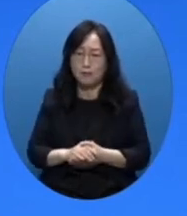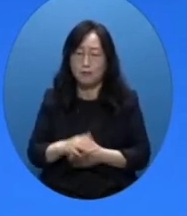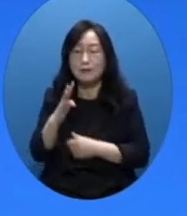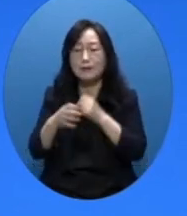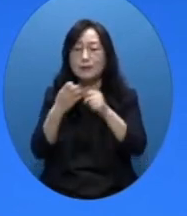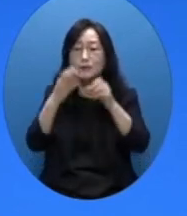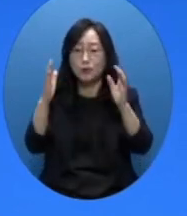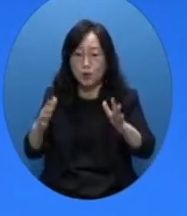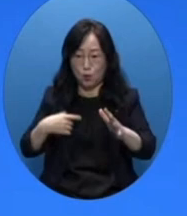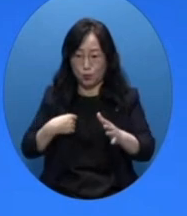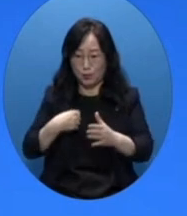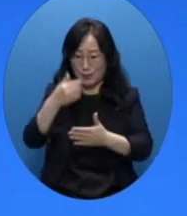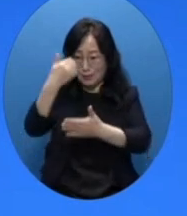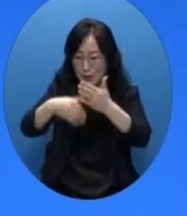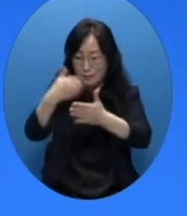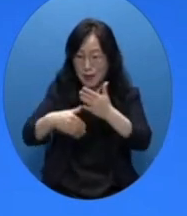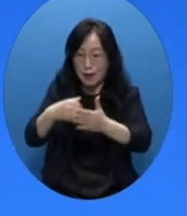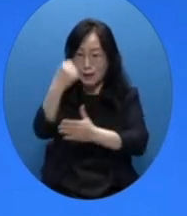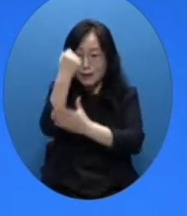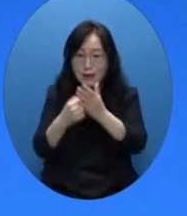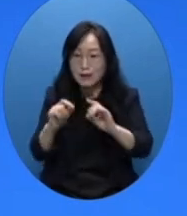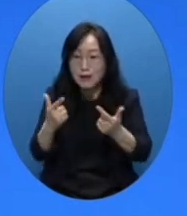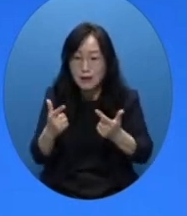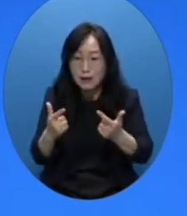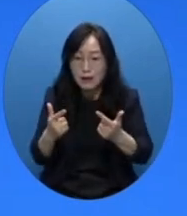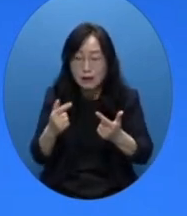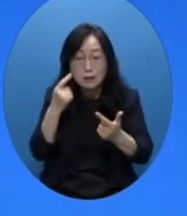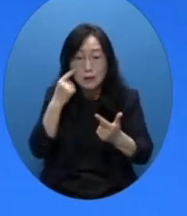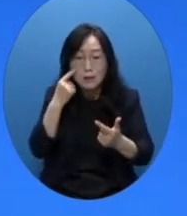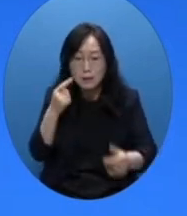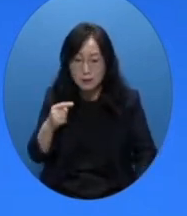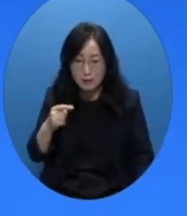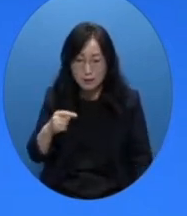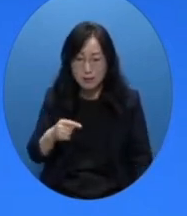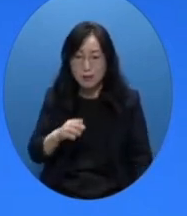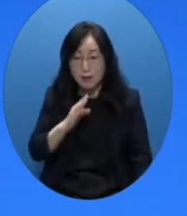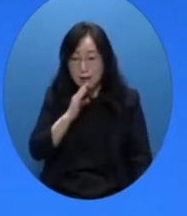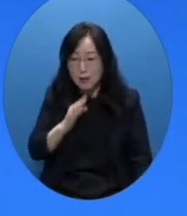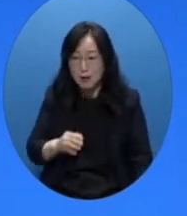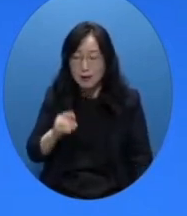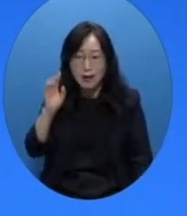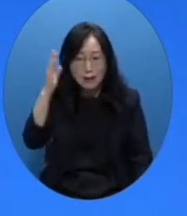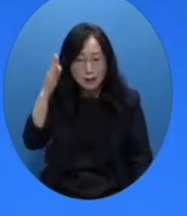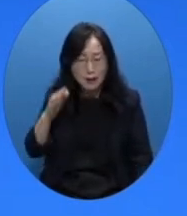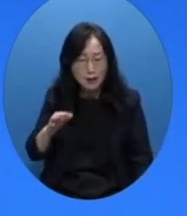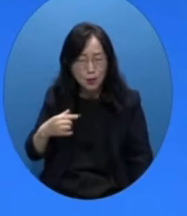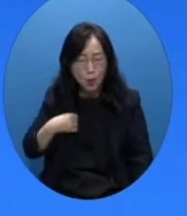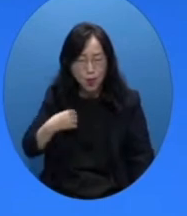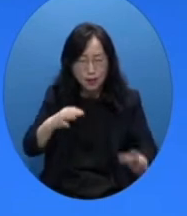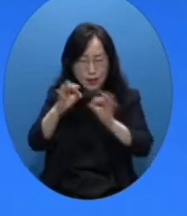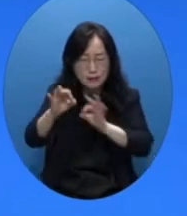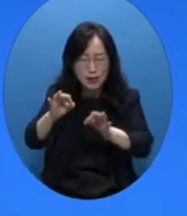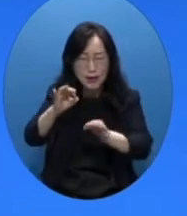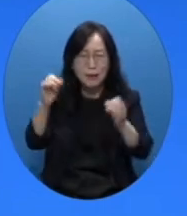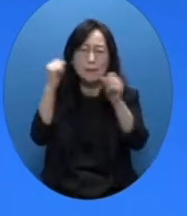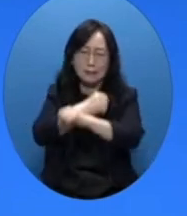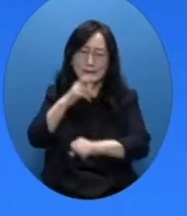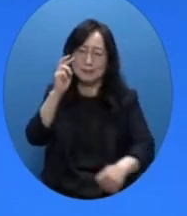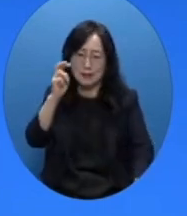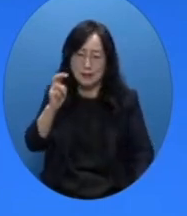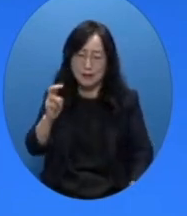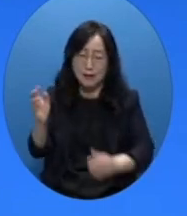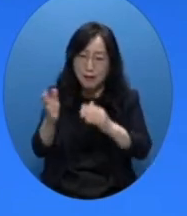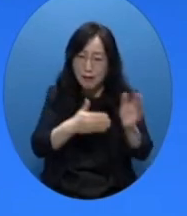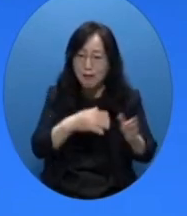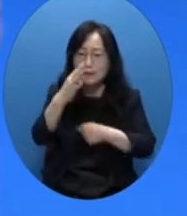40년 동안 옷이 안 닳았으면 우리 요즘 같으면 옷 장사가 하나도 다 안 되고 문을 닫아야 될 거예요. 하나님께서 40년